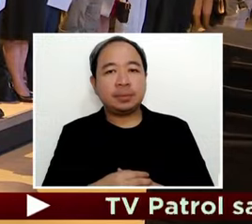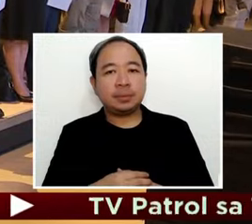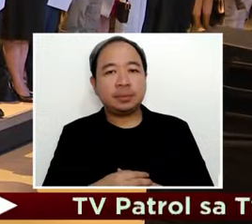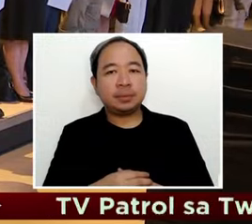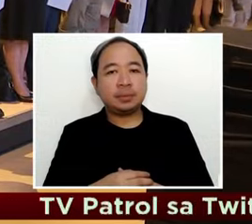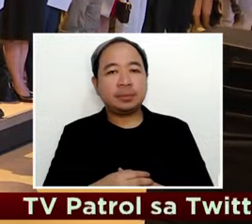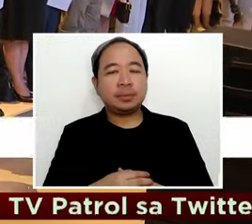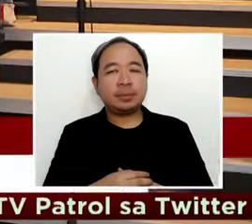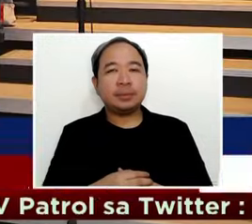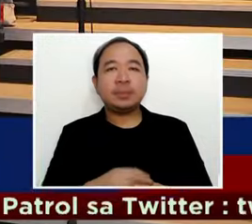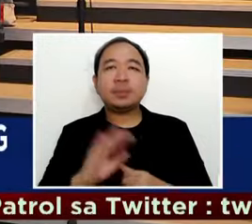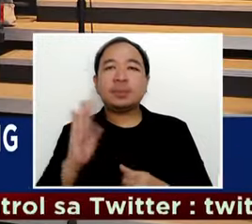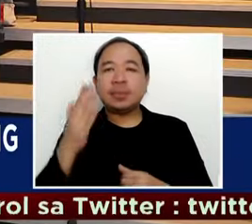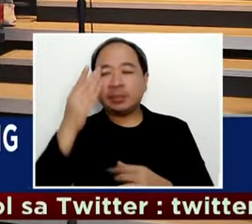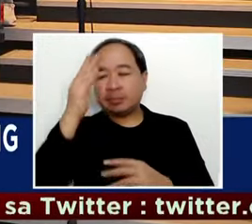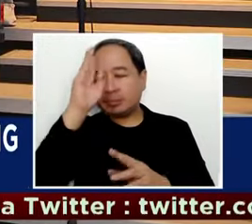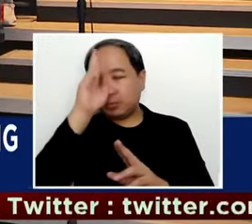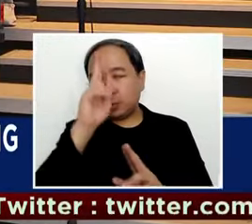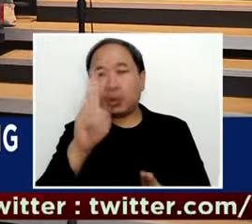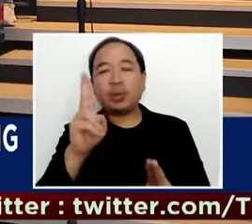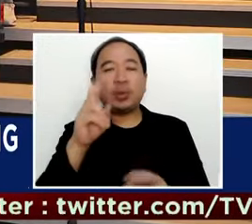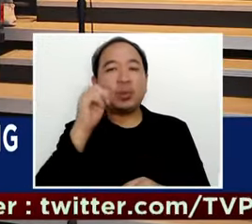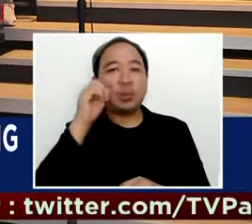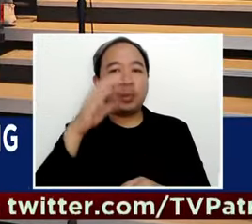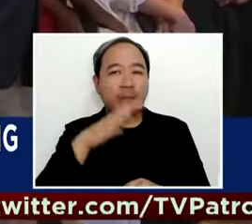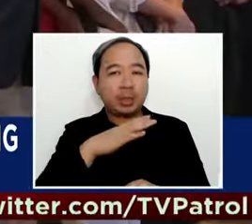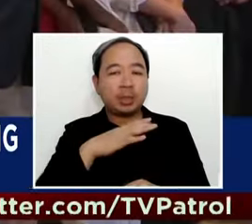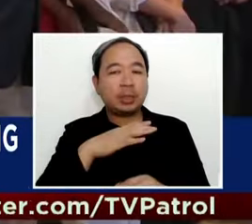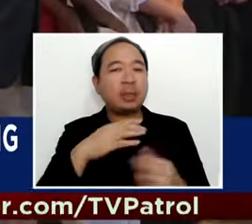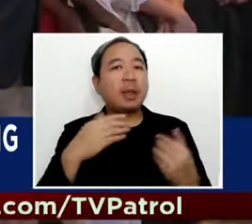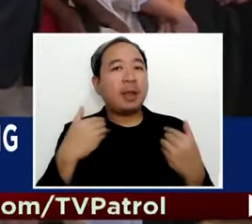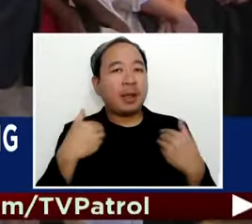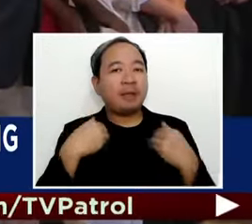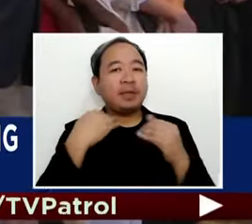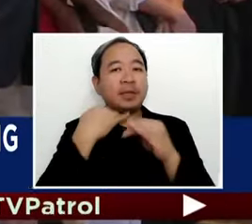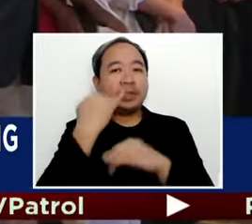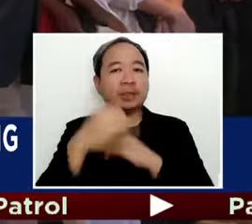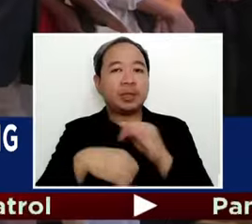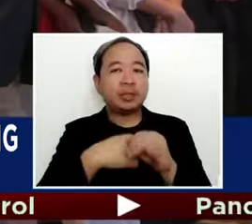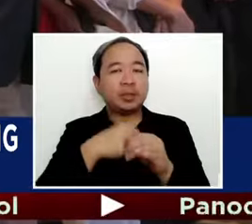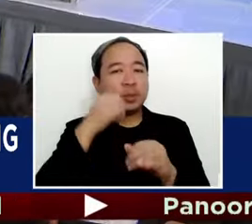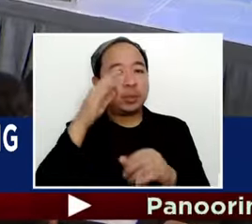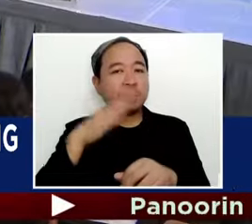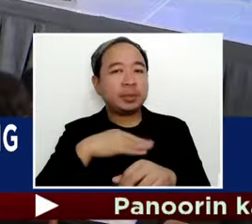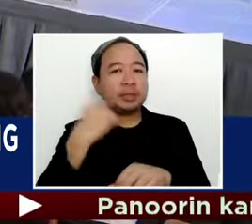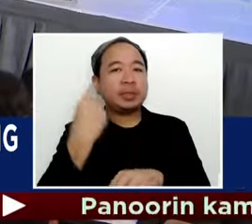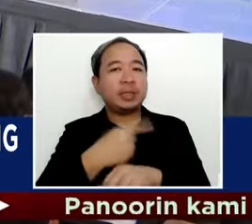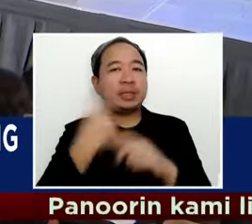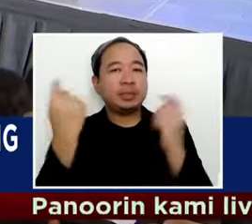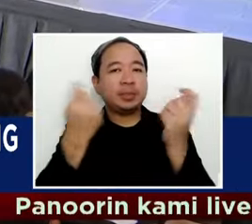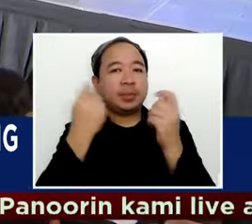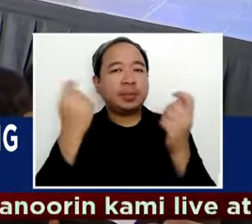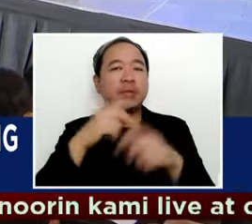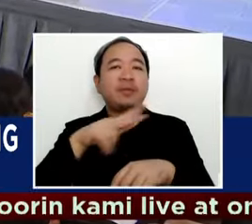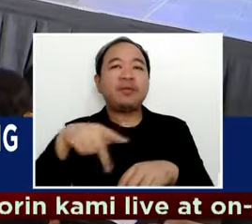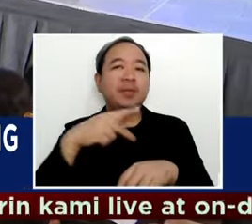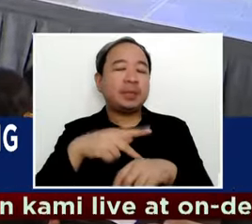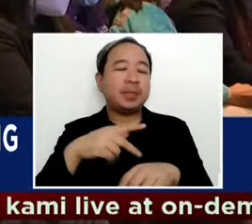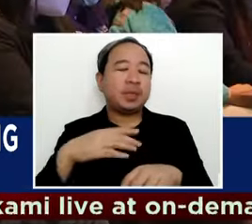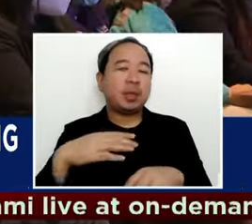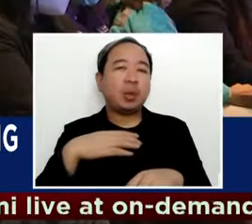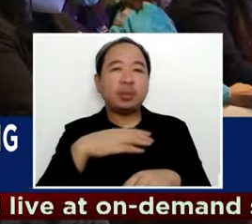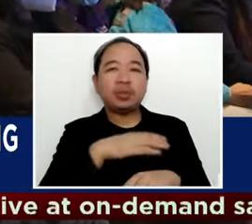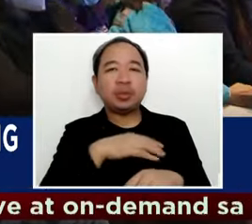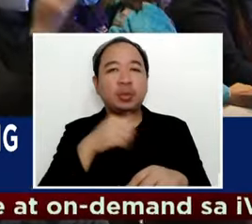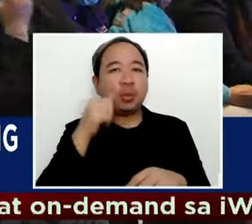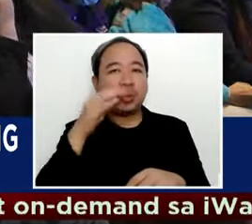Bilang pagpupugay sa mga kababaihan, nagsagawa ng International Women's Day Celebration ang Philippine Commission on Women at